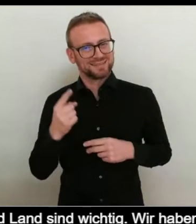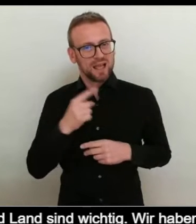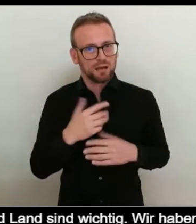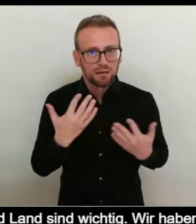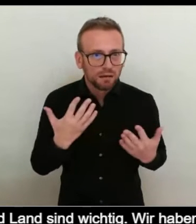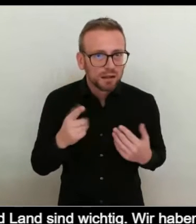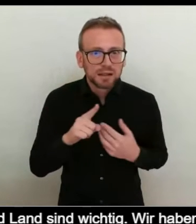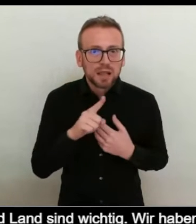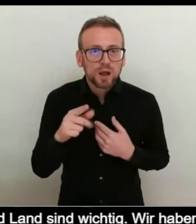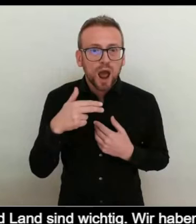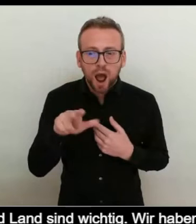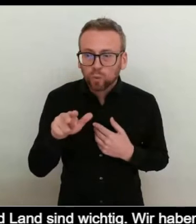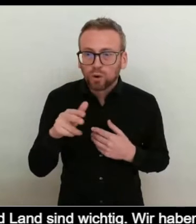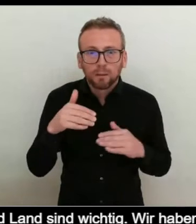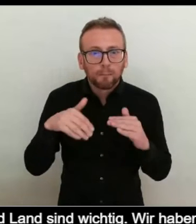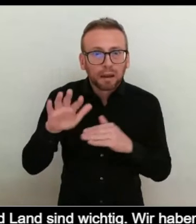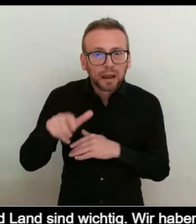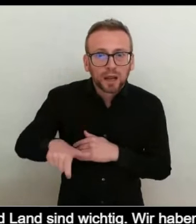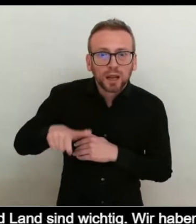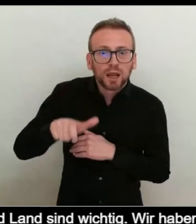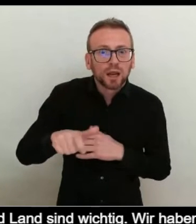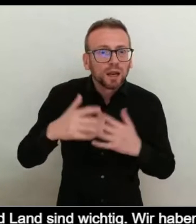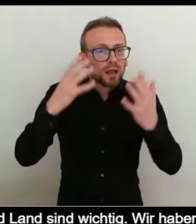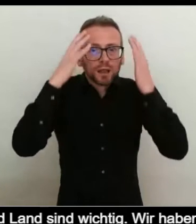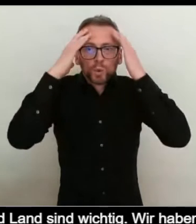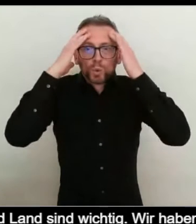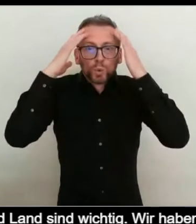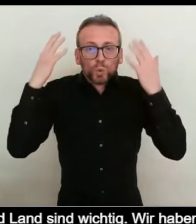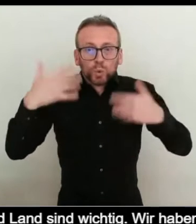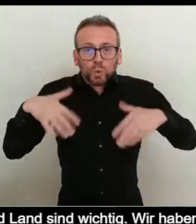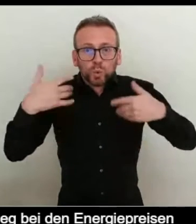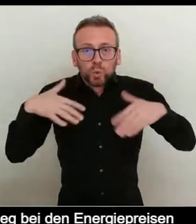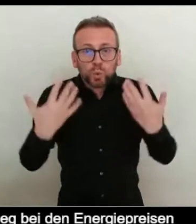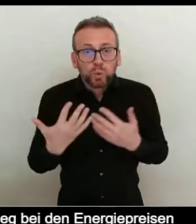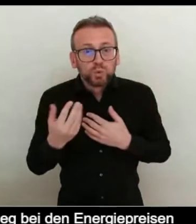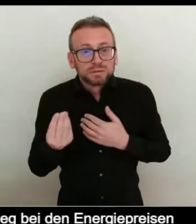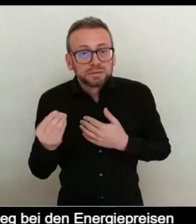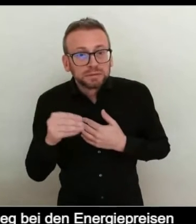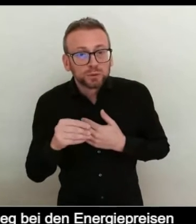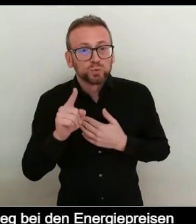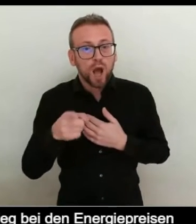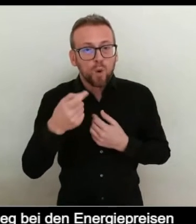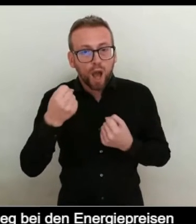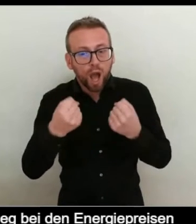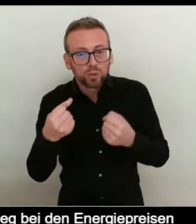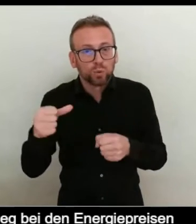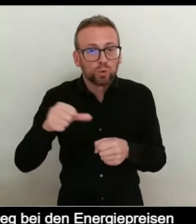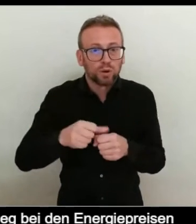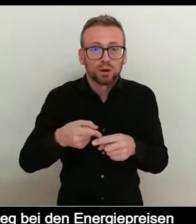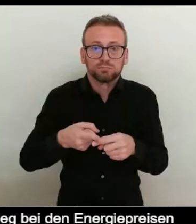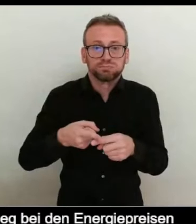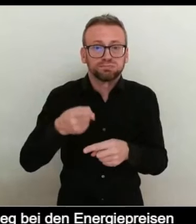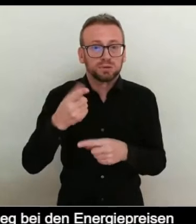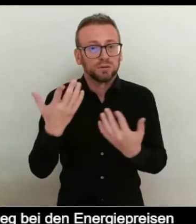und zu unserer Überzeugung muss Berlin da schnell handeln. Dabei dürfen die ambitionierten Ziele beim